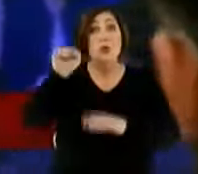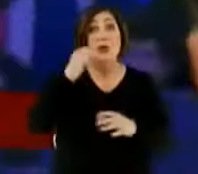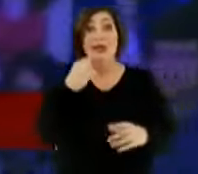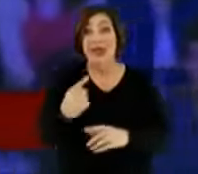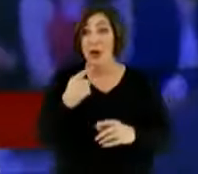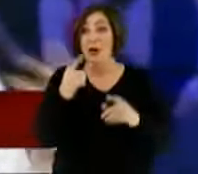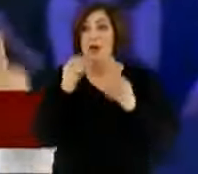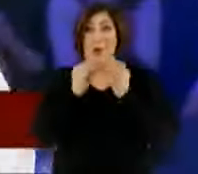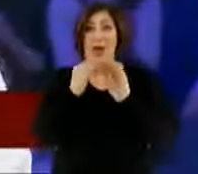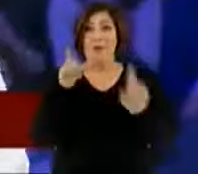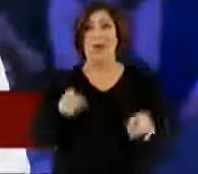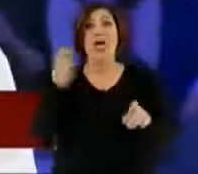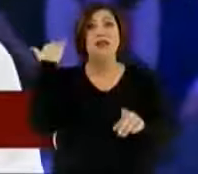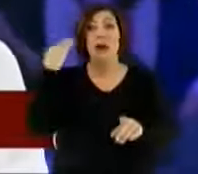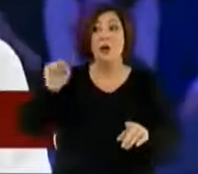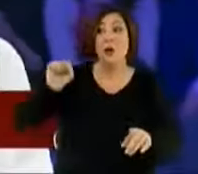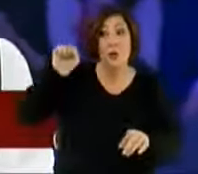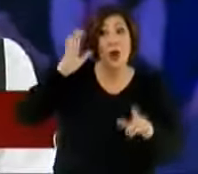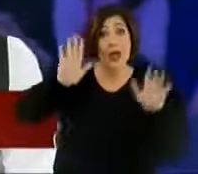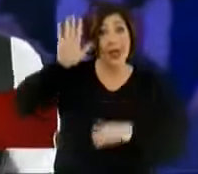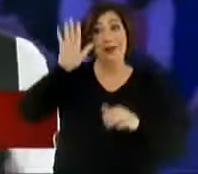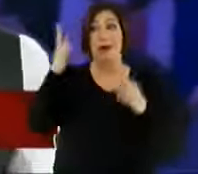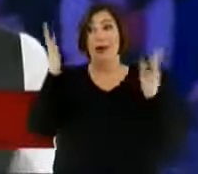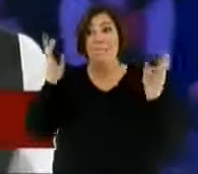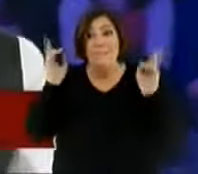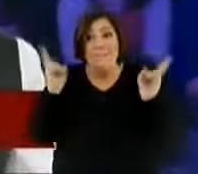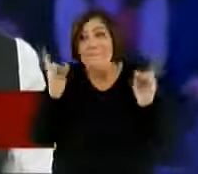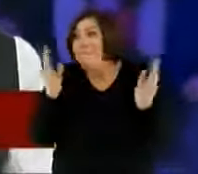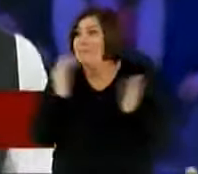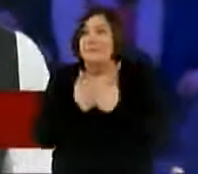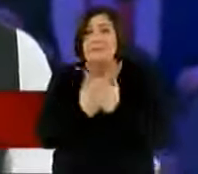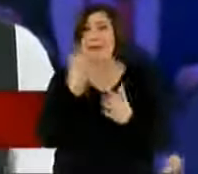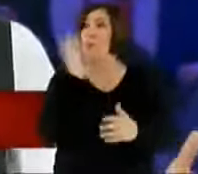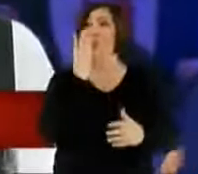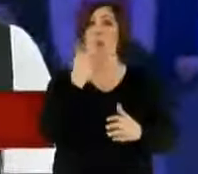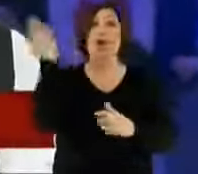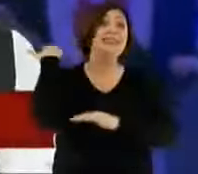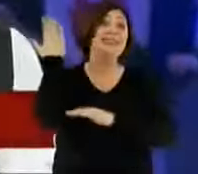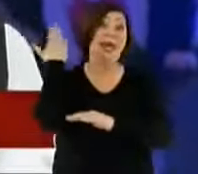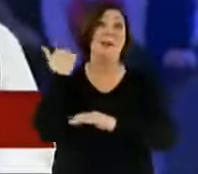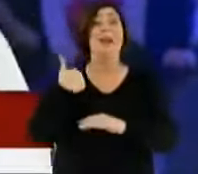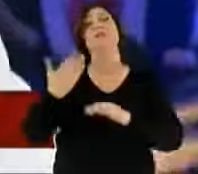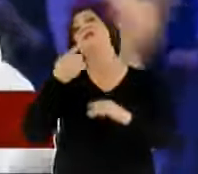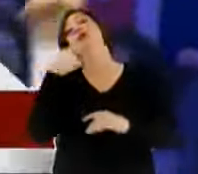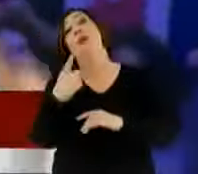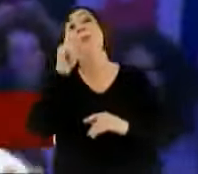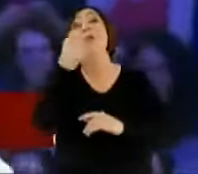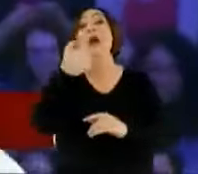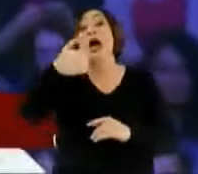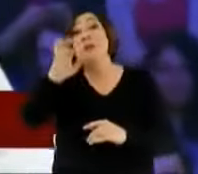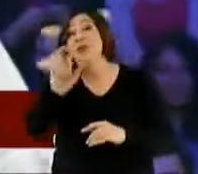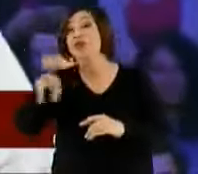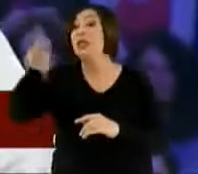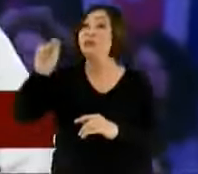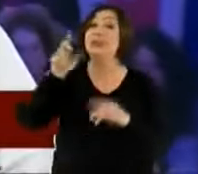şey dedin mi otpor. Ya, olmaz. Eskiden yumruğu kaldırdın mı zaten gidiyordun zaten. Eskiden ama benim söylediğim 60'lı